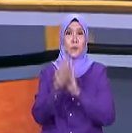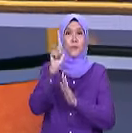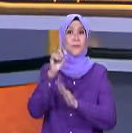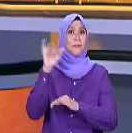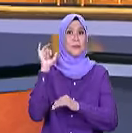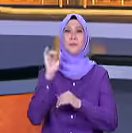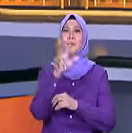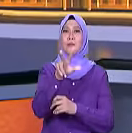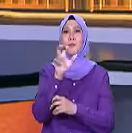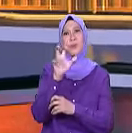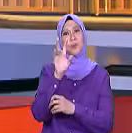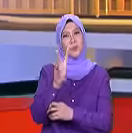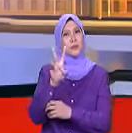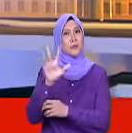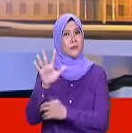dengan